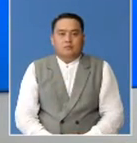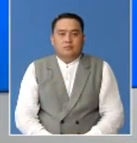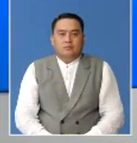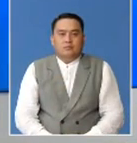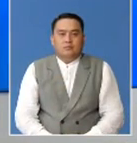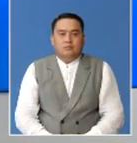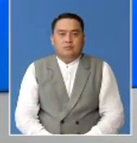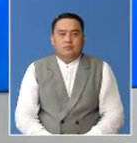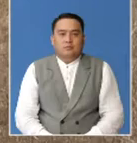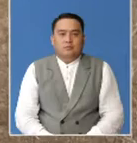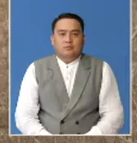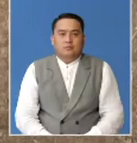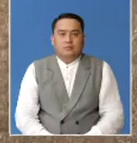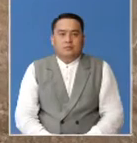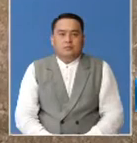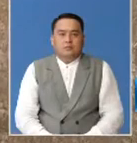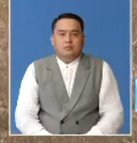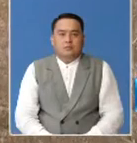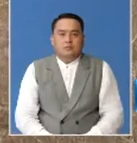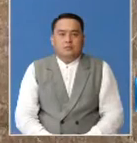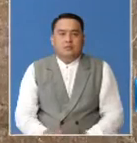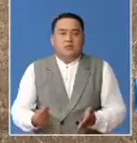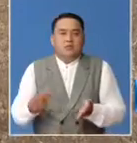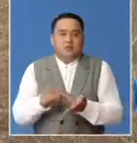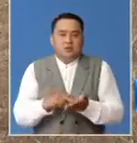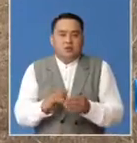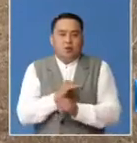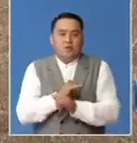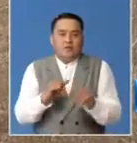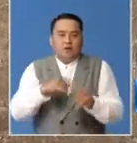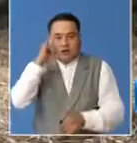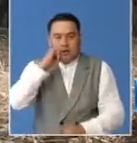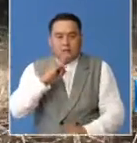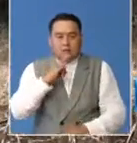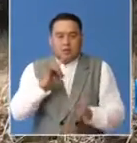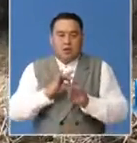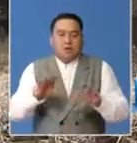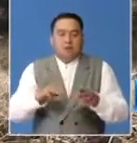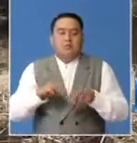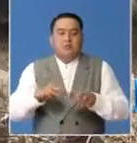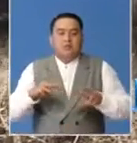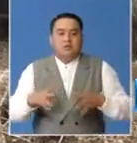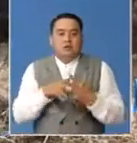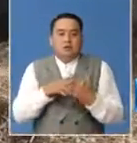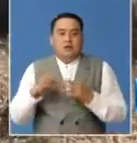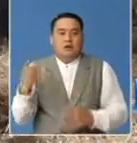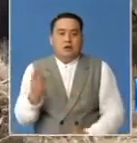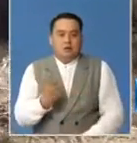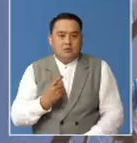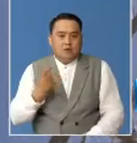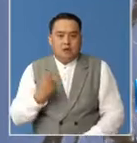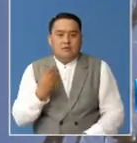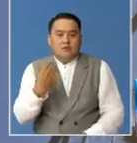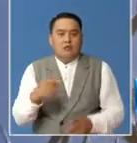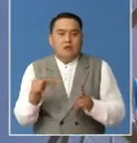«События республики». Рост цен на пшеницу ожидается в Казахстане. Об этом рассказал министр сельского хозяйства Умерзак Шукеев. По